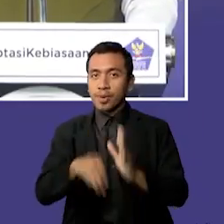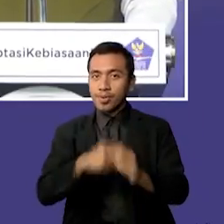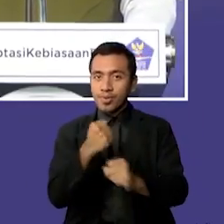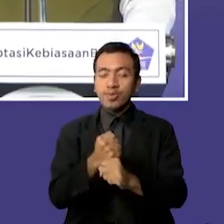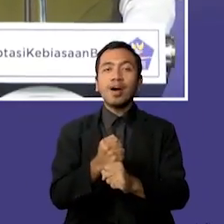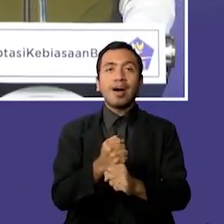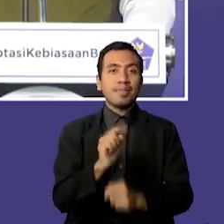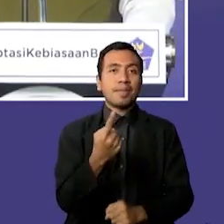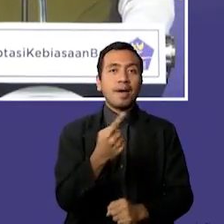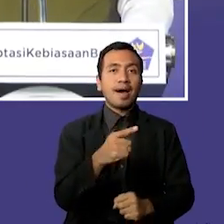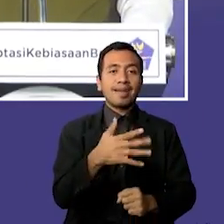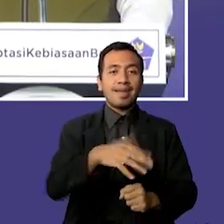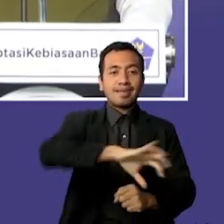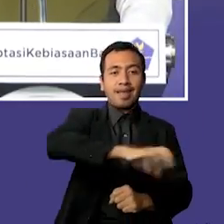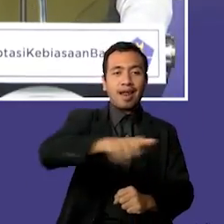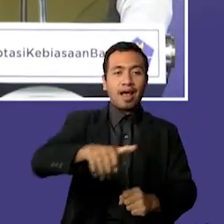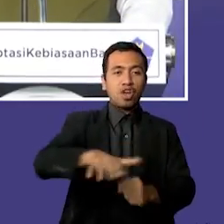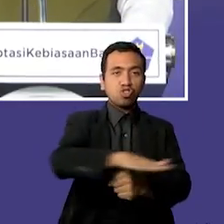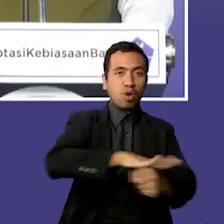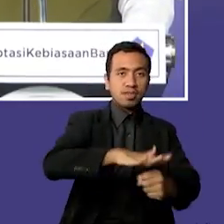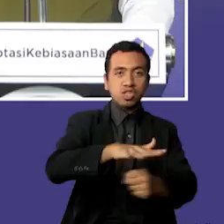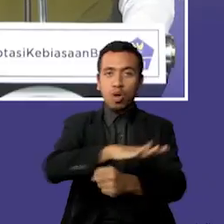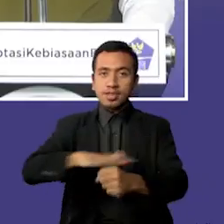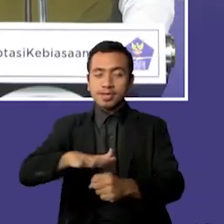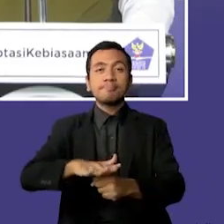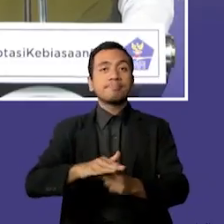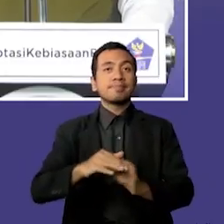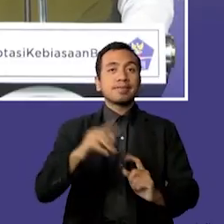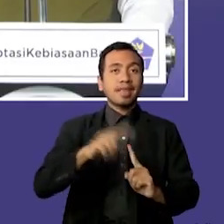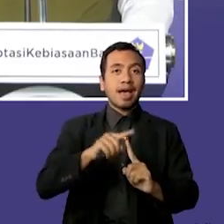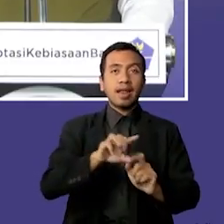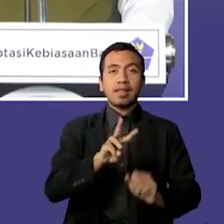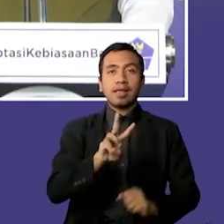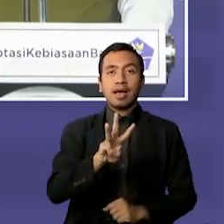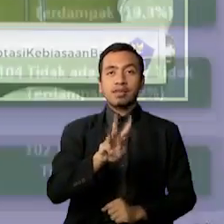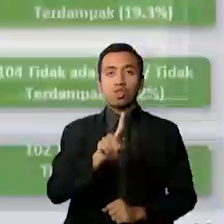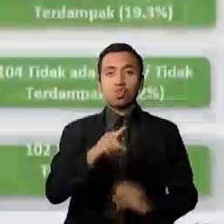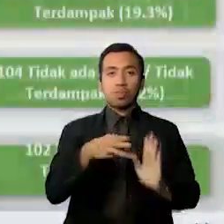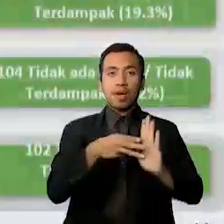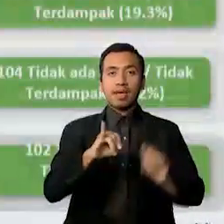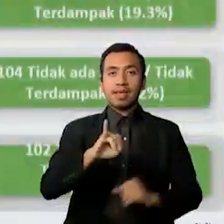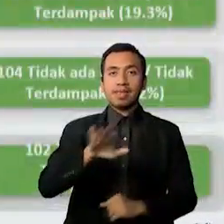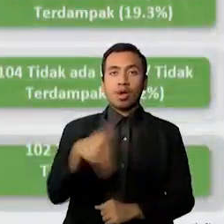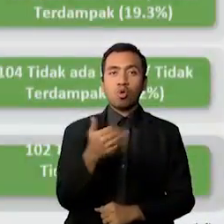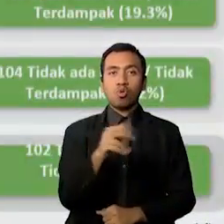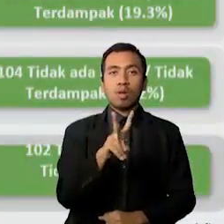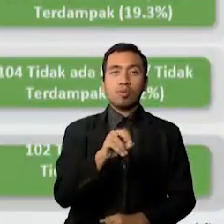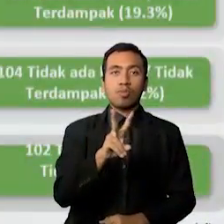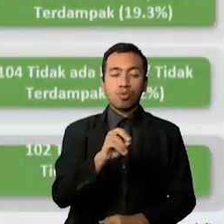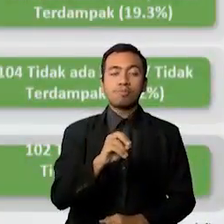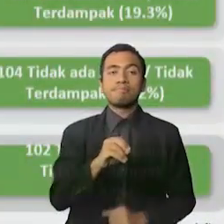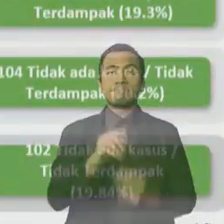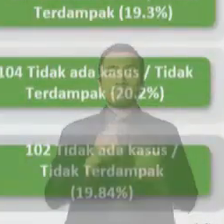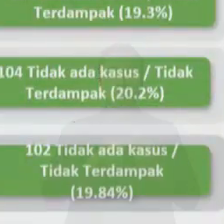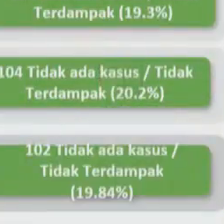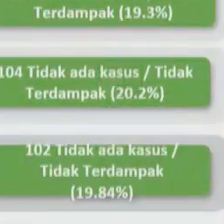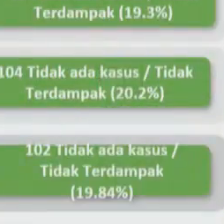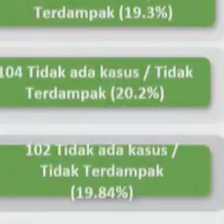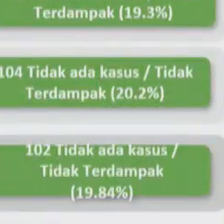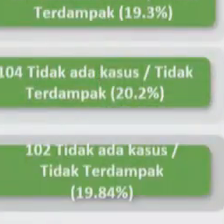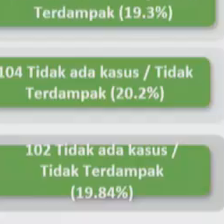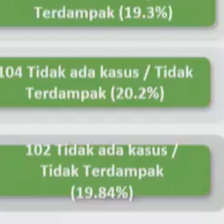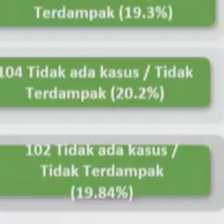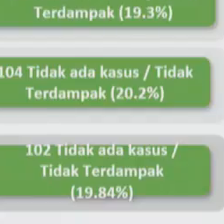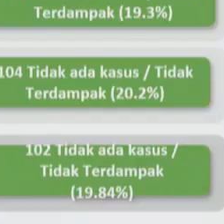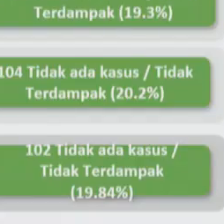zonasi diumumkan. Pertama pada tanggal 31 Mei 2020, 7 Juni, 14